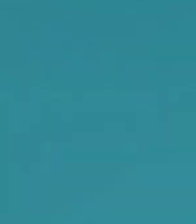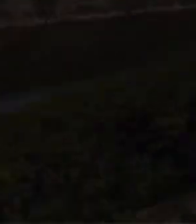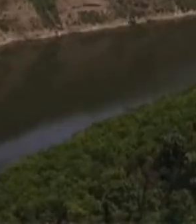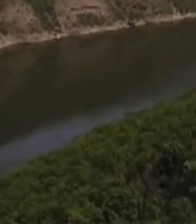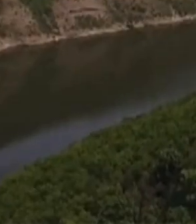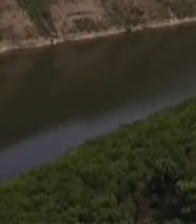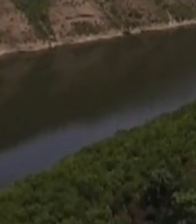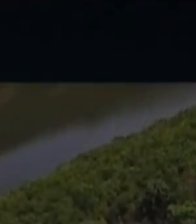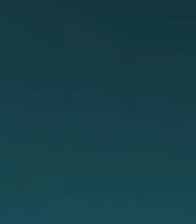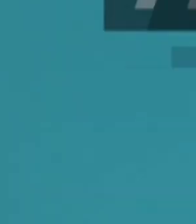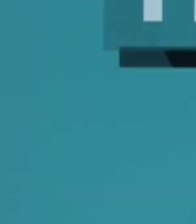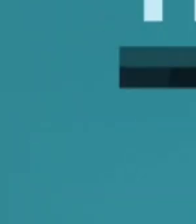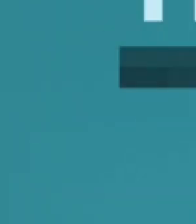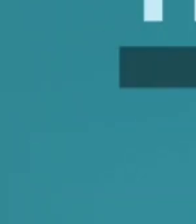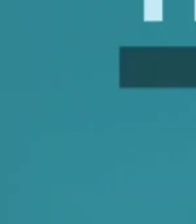Музика